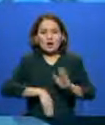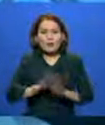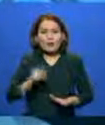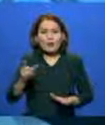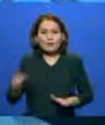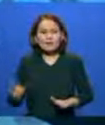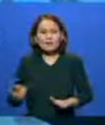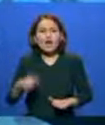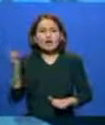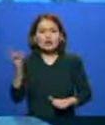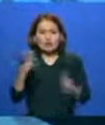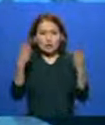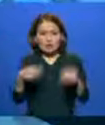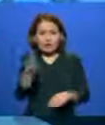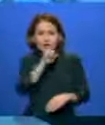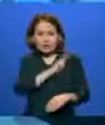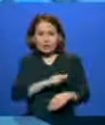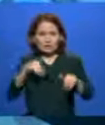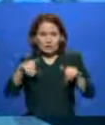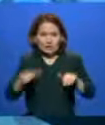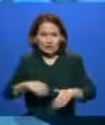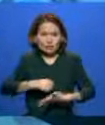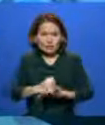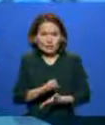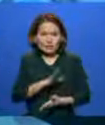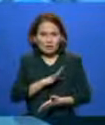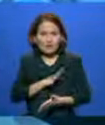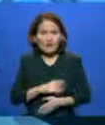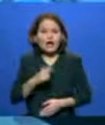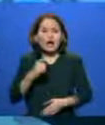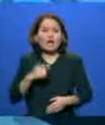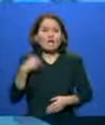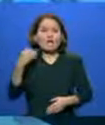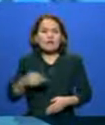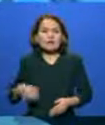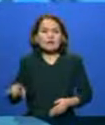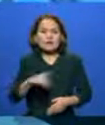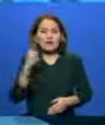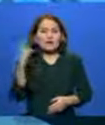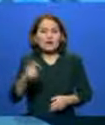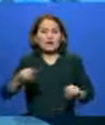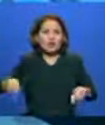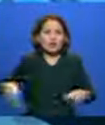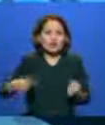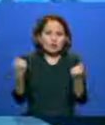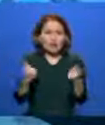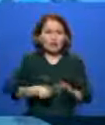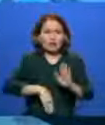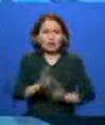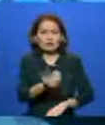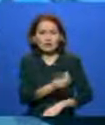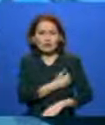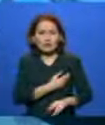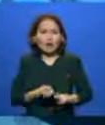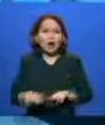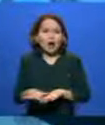азаматтардың жексенбі күндері де жұмыс істеу туралы шешім қабылдады. Осылайша өзінің экономикалық жүйесін реформалауға тағы бір қадам жасап отыр. Бұл